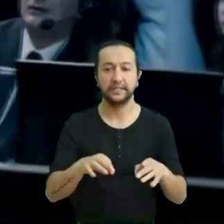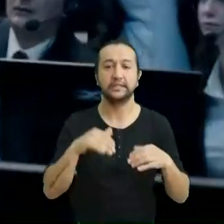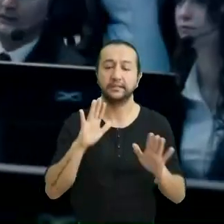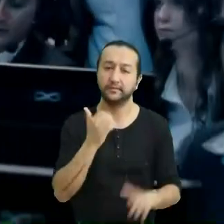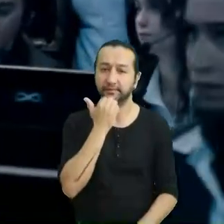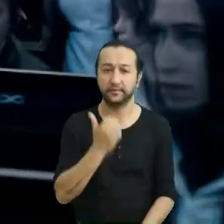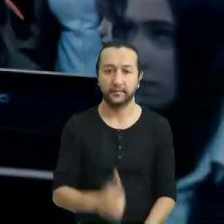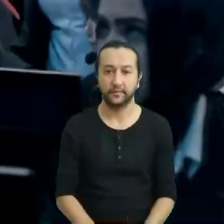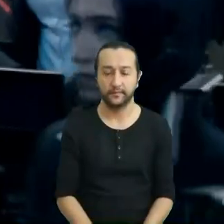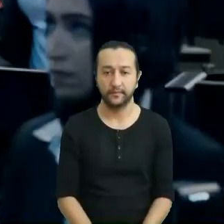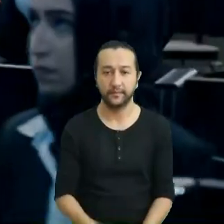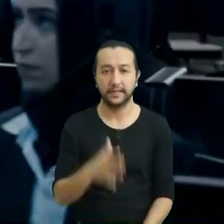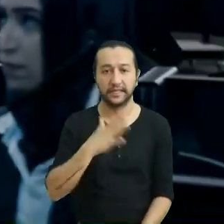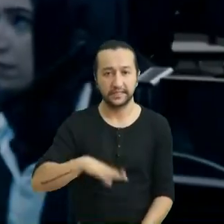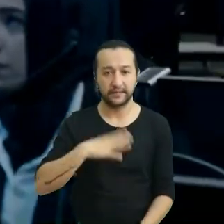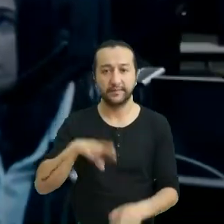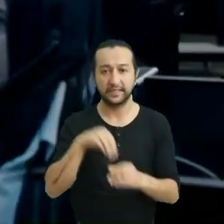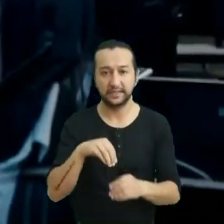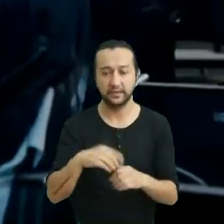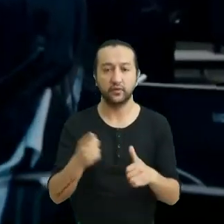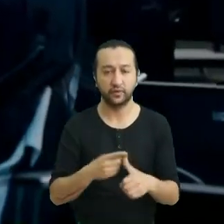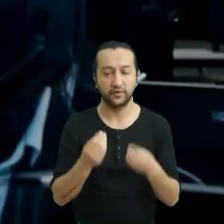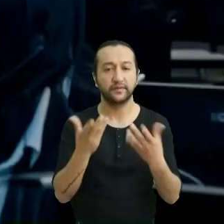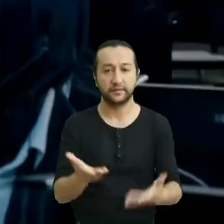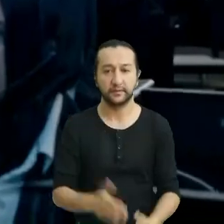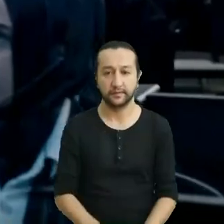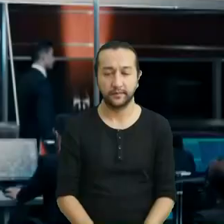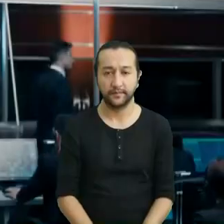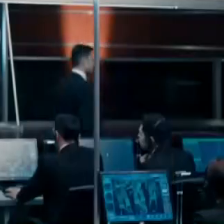şimdilik tabii. İstemek için önce vereceğiz.